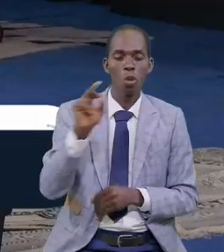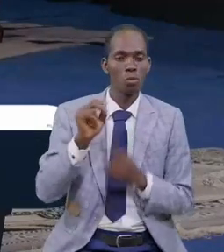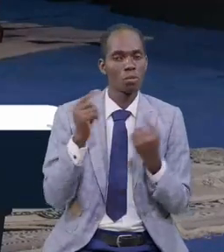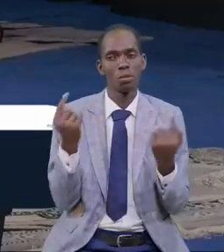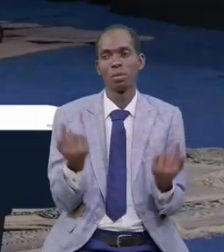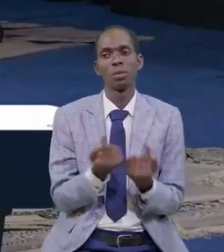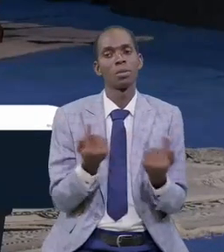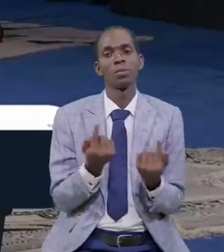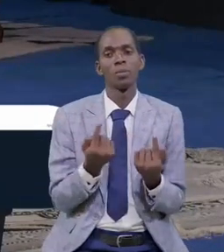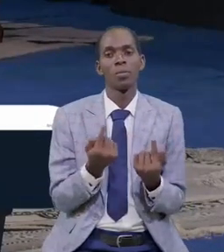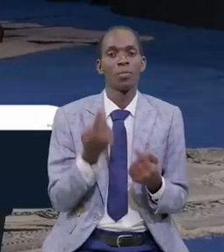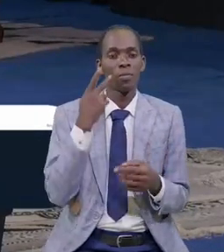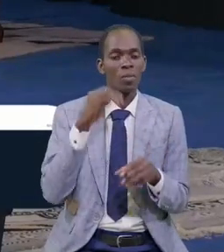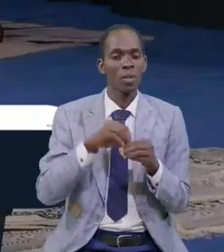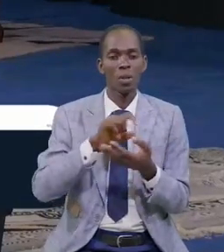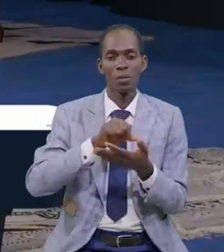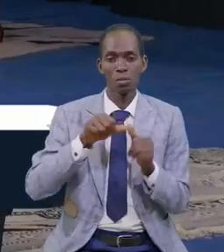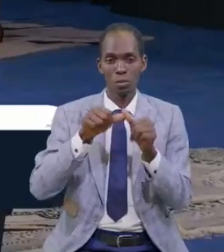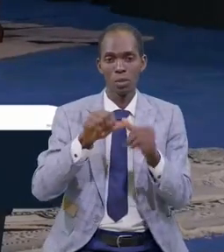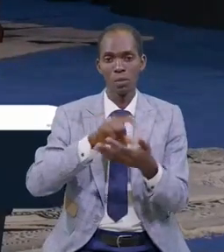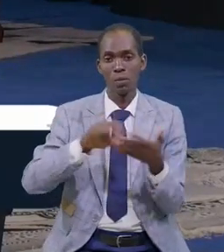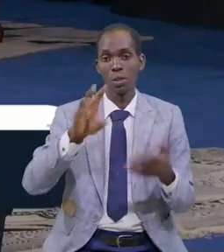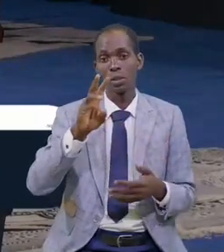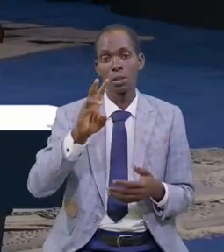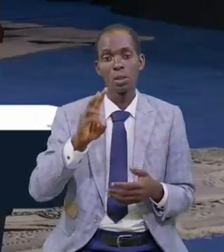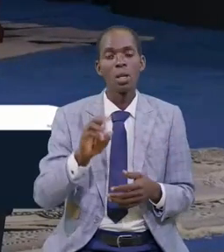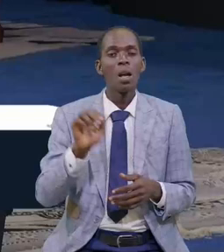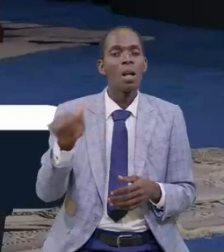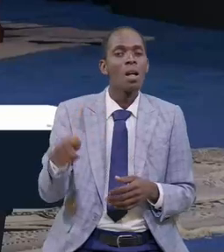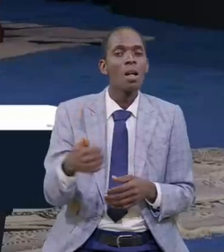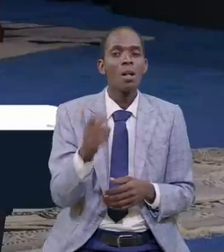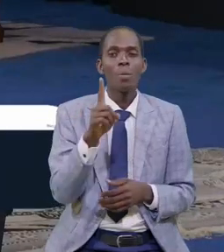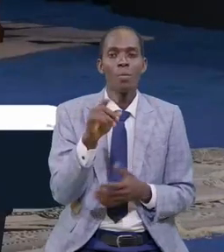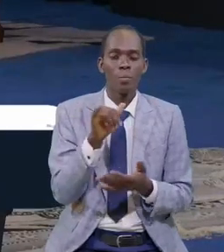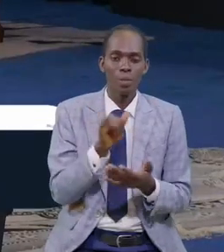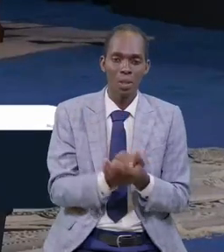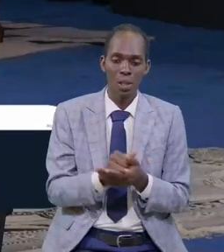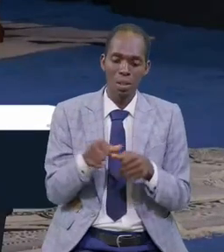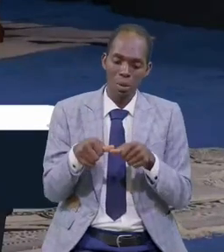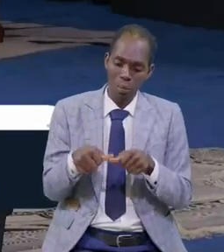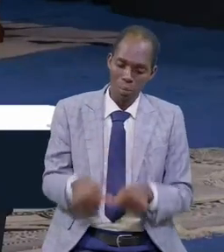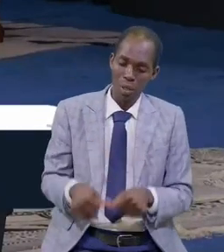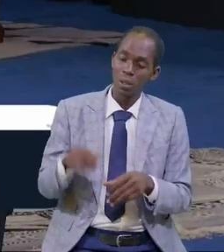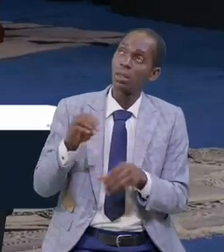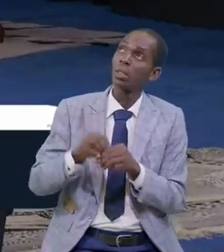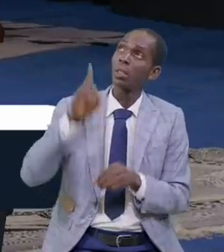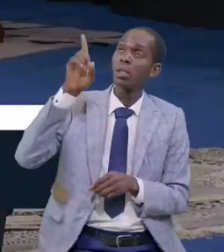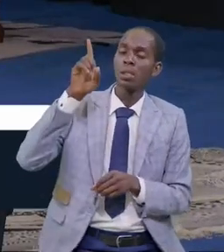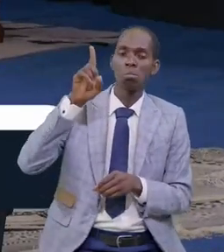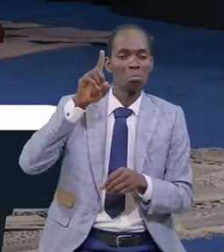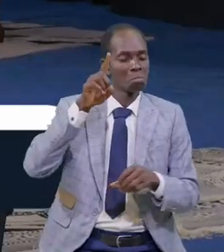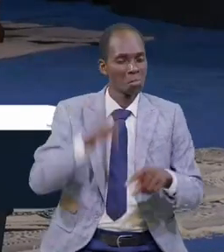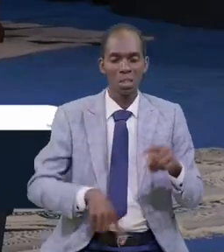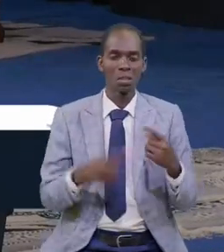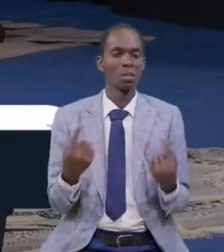si dit quiconque demeure en lui ne pêche